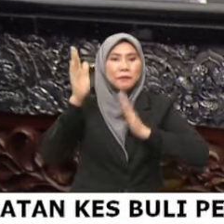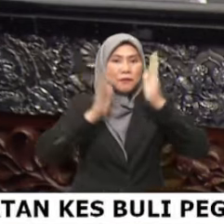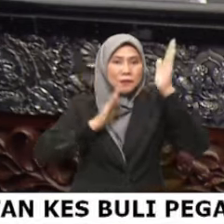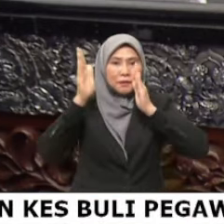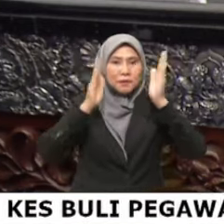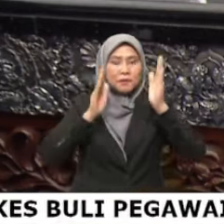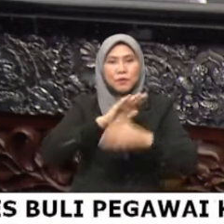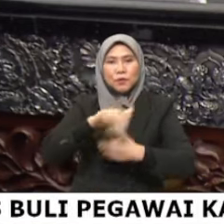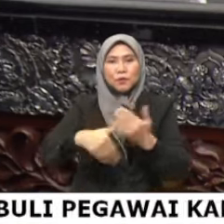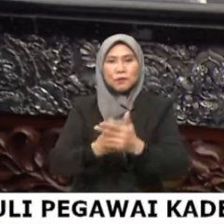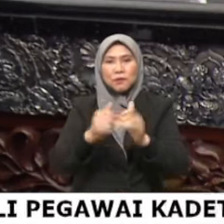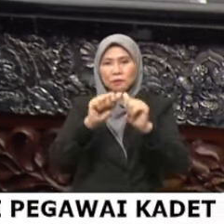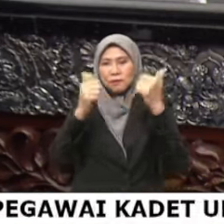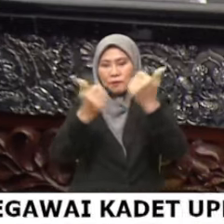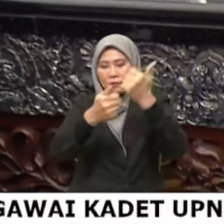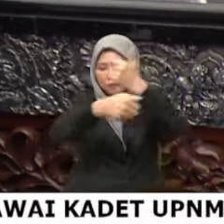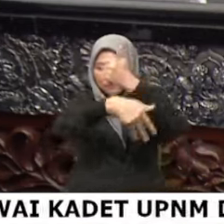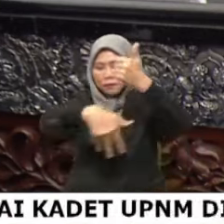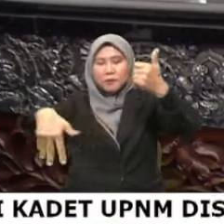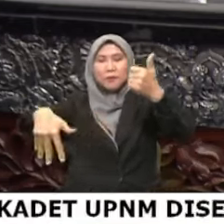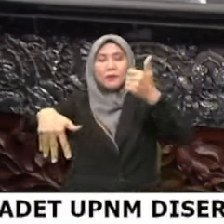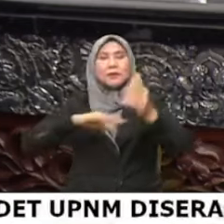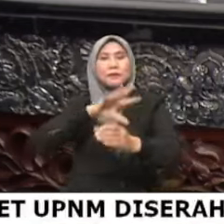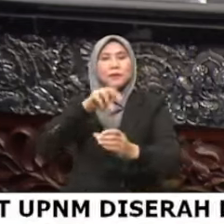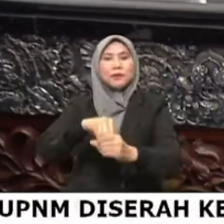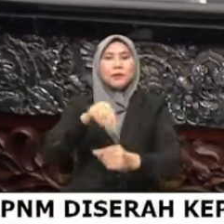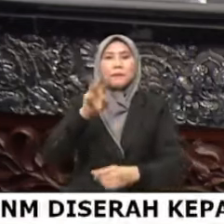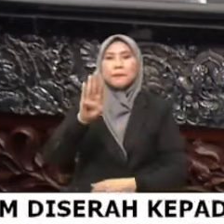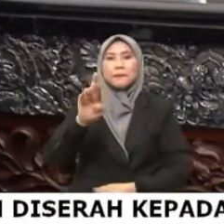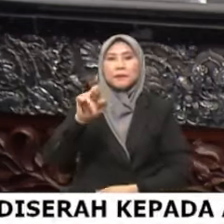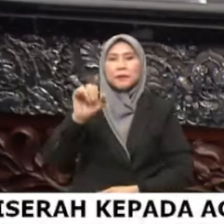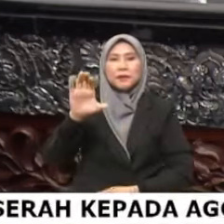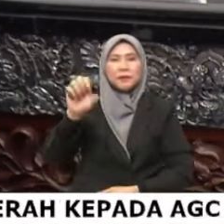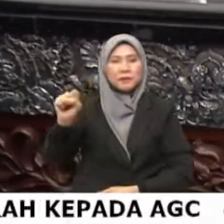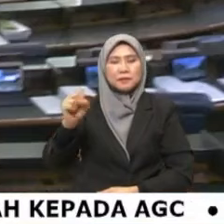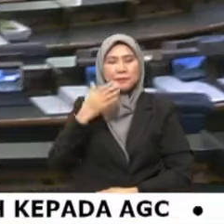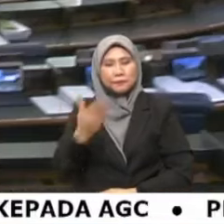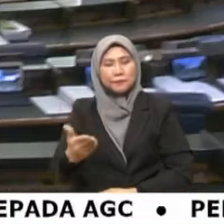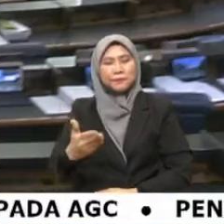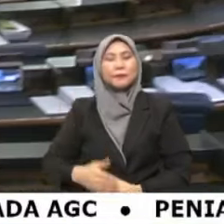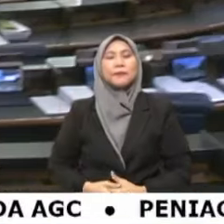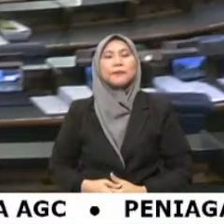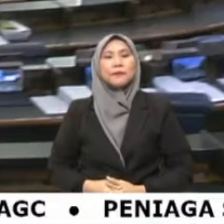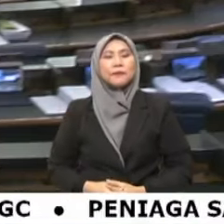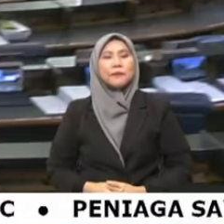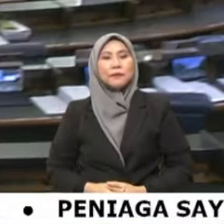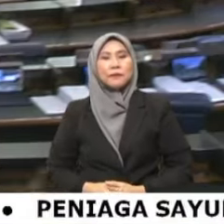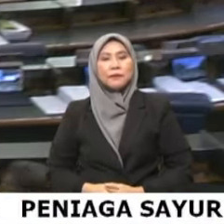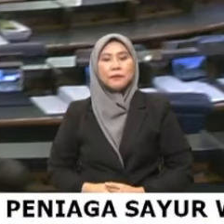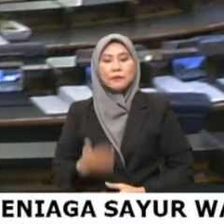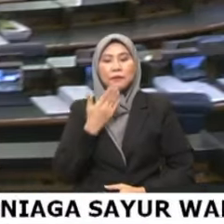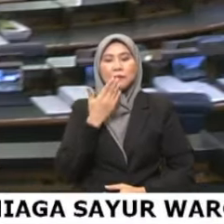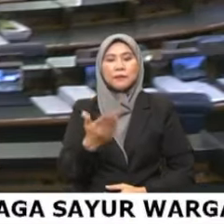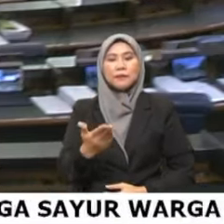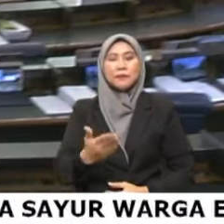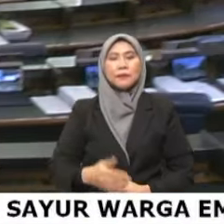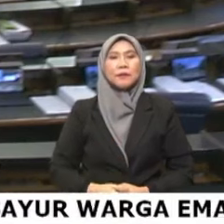dalam semua organisasi antarabangsa termasuk BRICS. Sekian dan terima kasih. Kelang. Terima